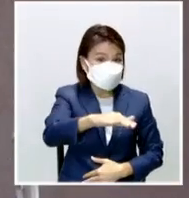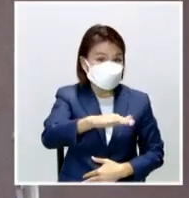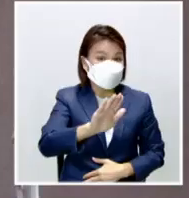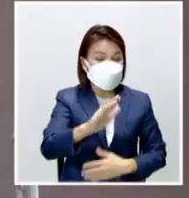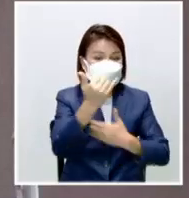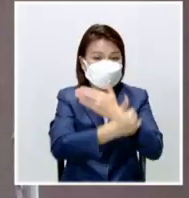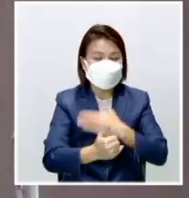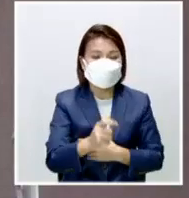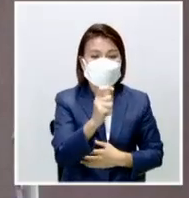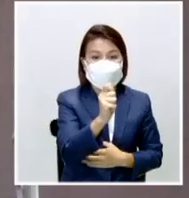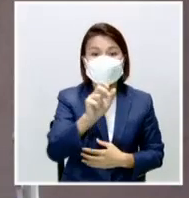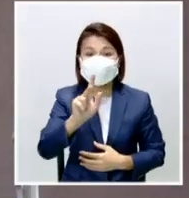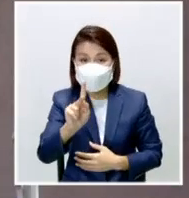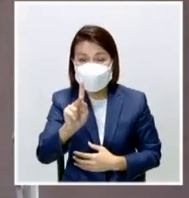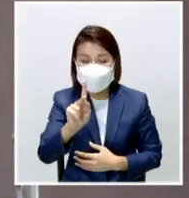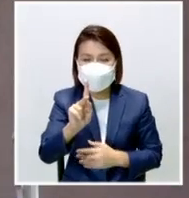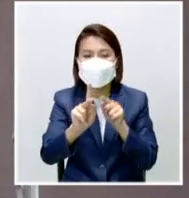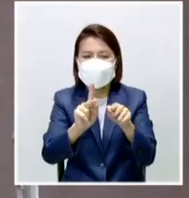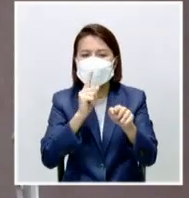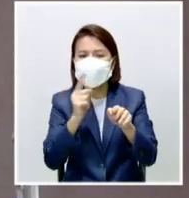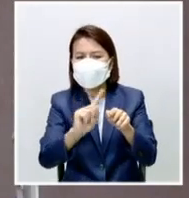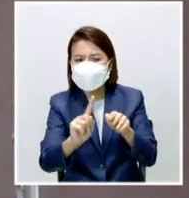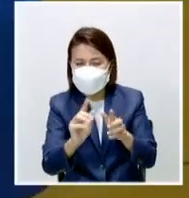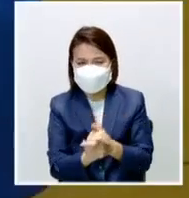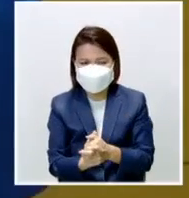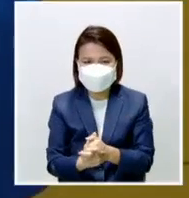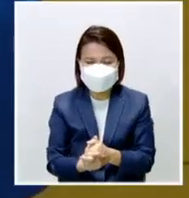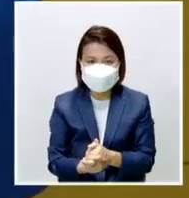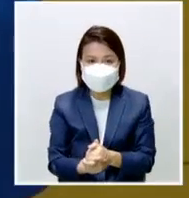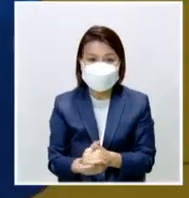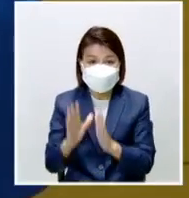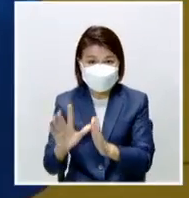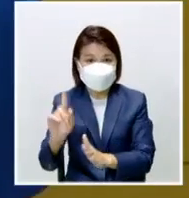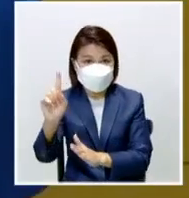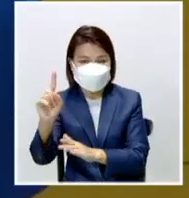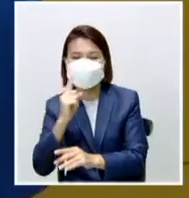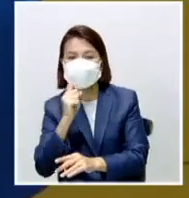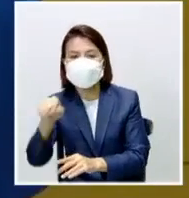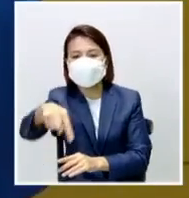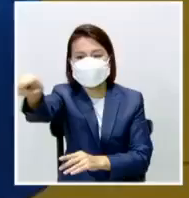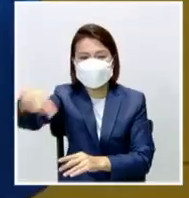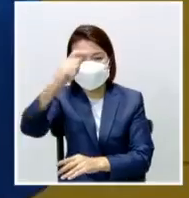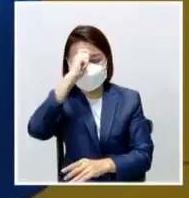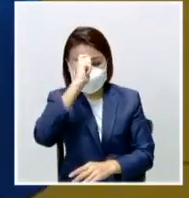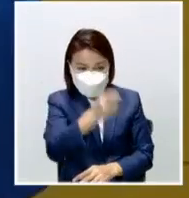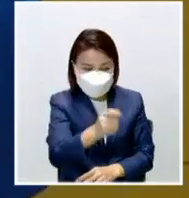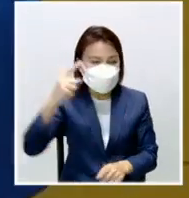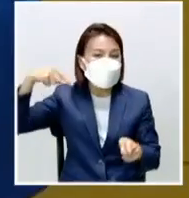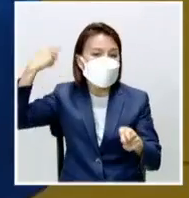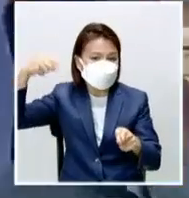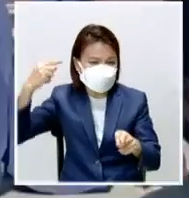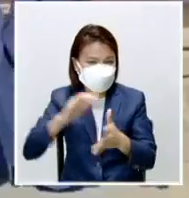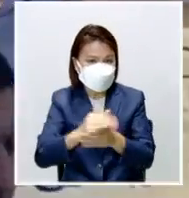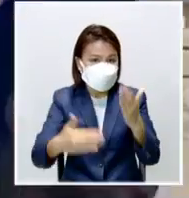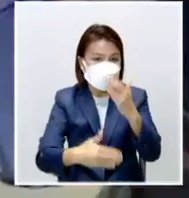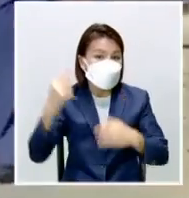ก่อนหน้านี้เนี่ยโฆษกของตาลิบันซาบีฮุลเลาะห์มูจาฮิดระบุว่าตาลิบันจะเคารพสิทธิสตรีเปิดโอกาสให้ผู้